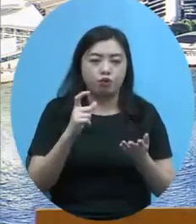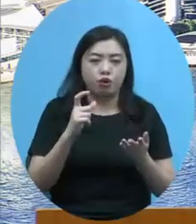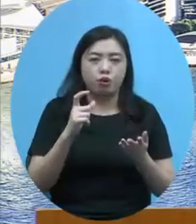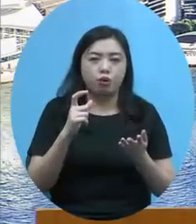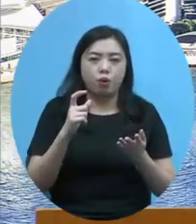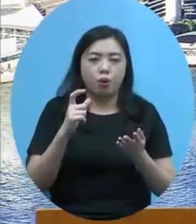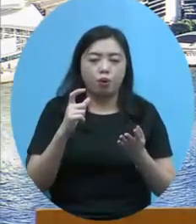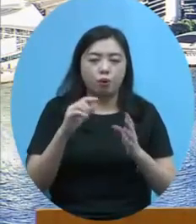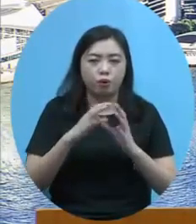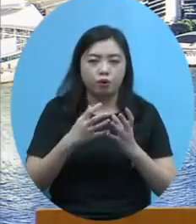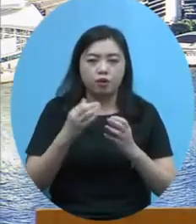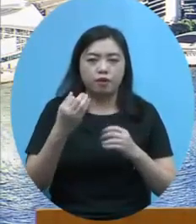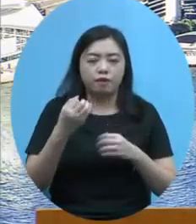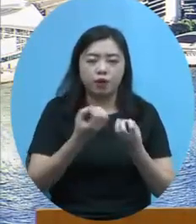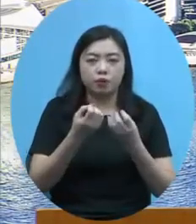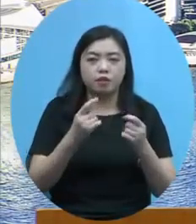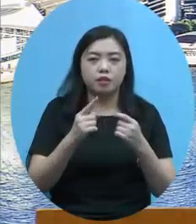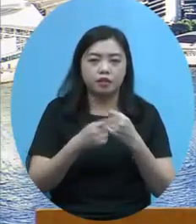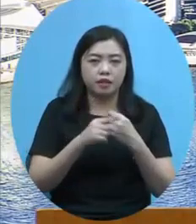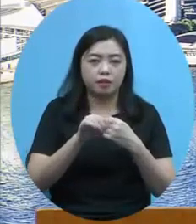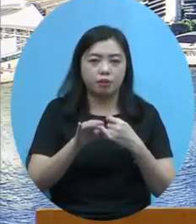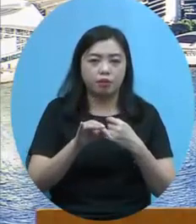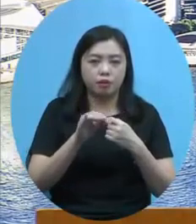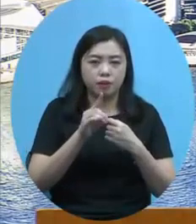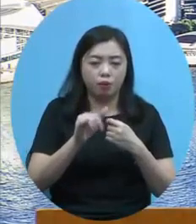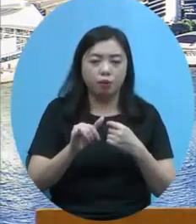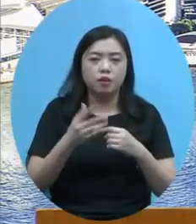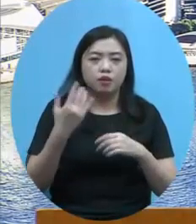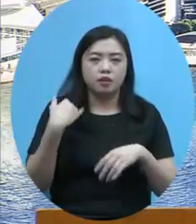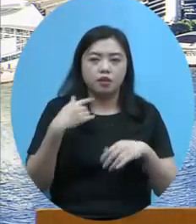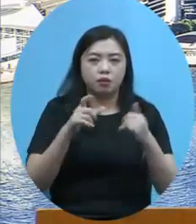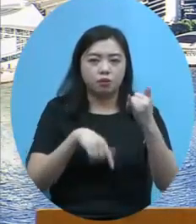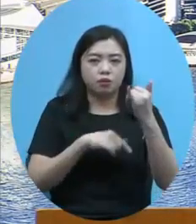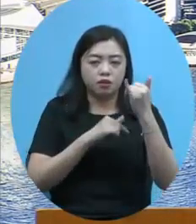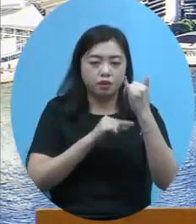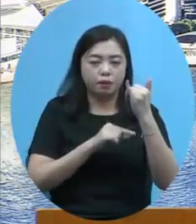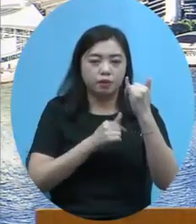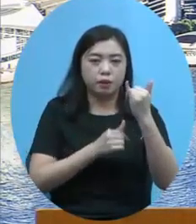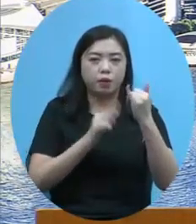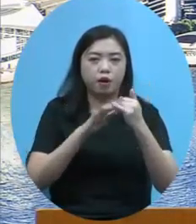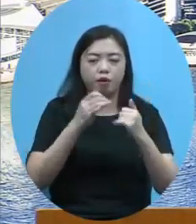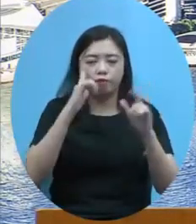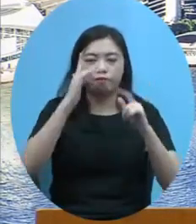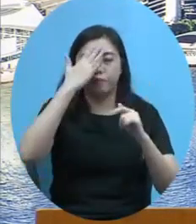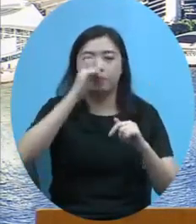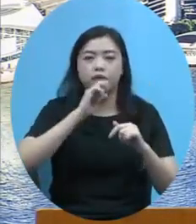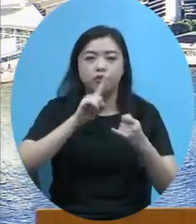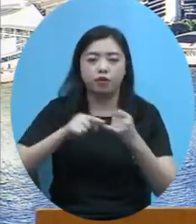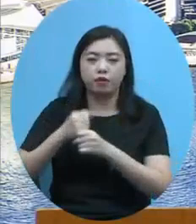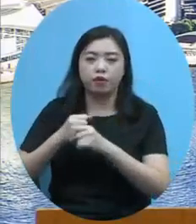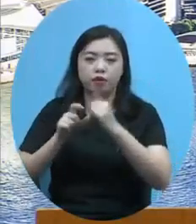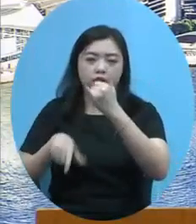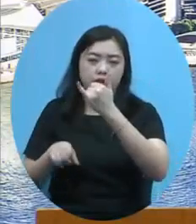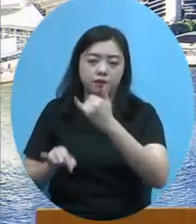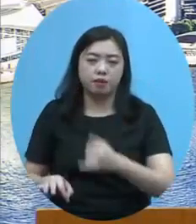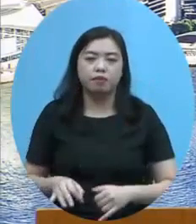園16座，在6月12號的時候出現病徵，她最後又上班是6月11號。她在6月11